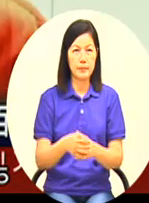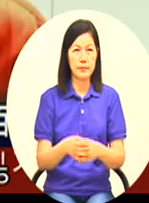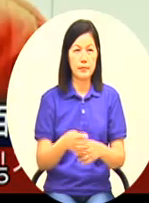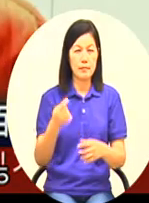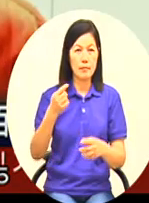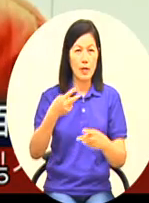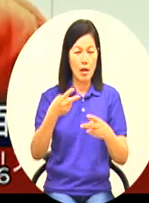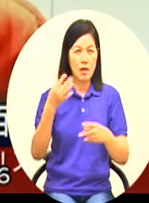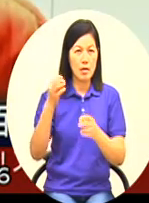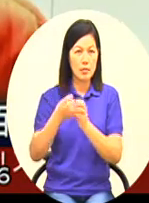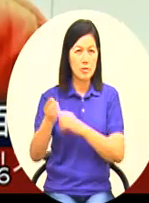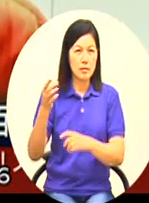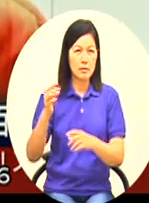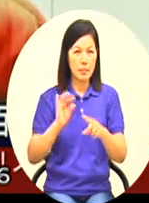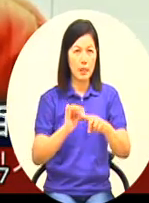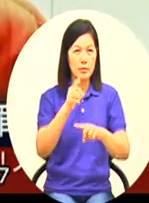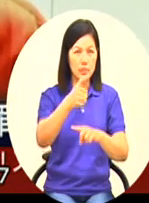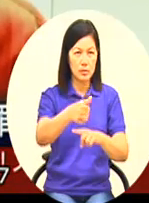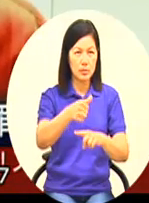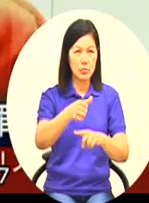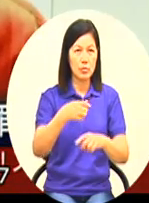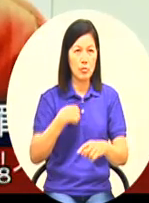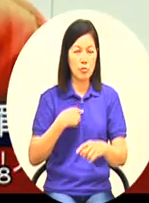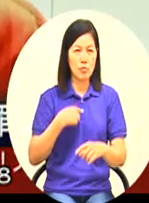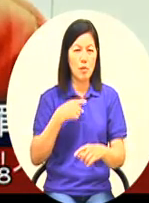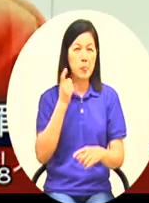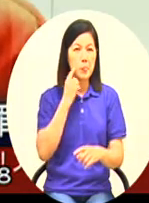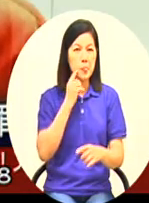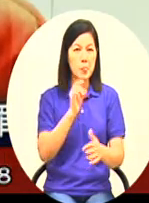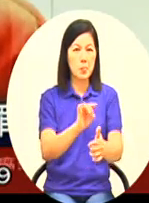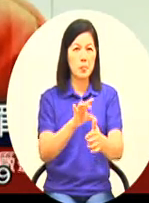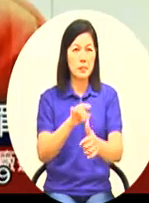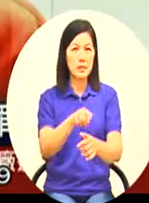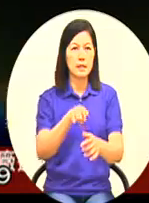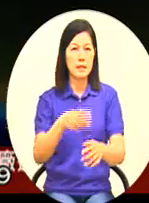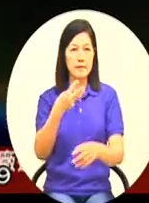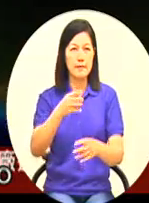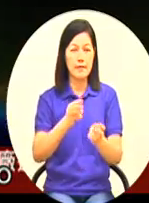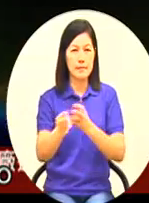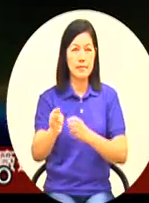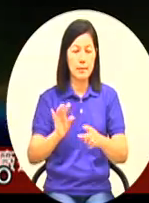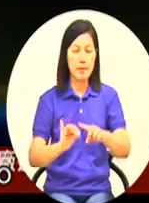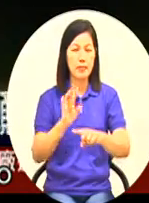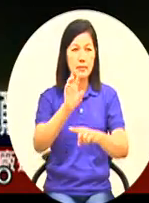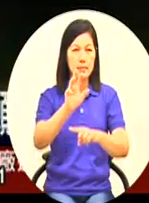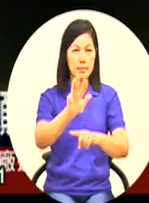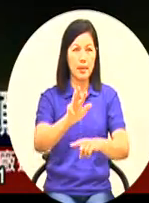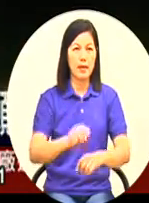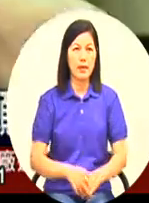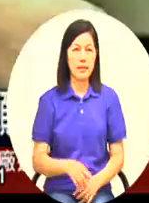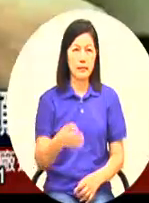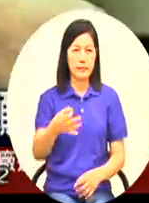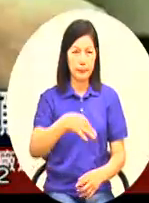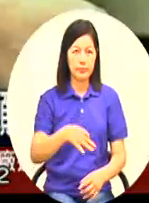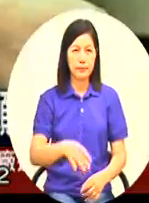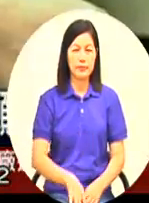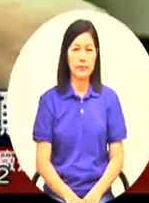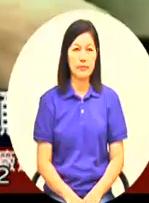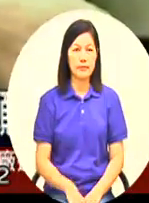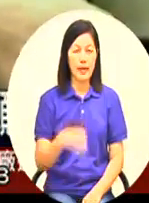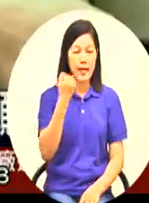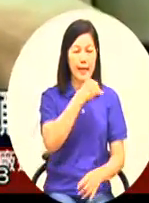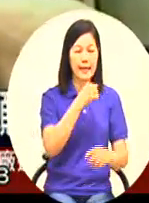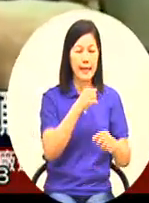是5%。那我负责冒充三线金融犯罪科科长是8%。 另一名接受访问的是自称是来自台